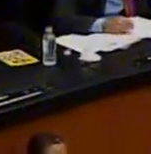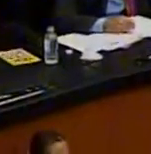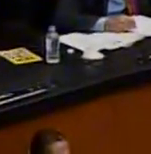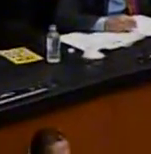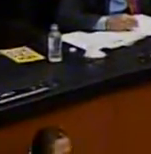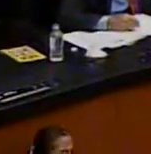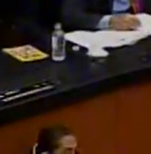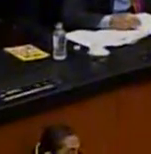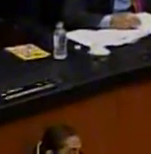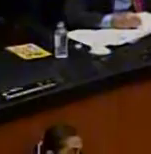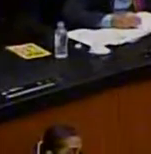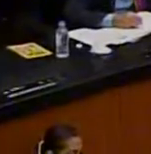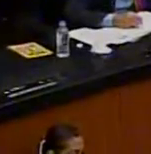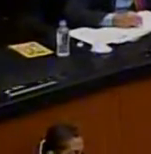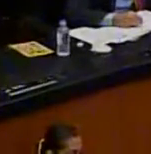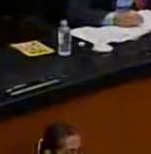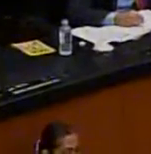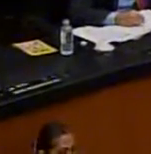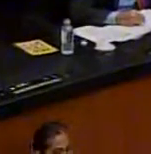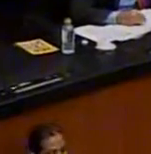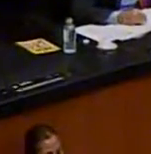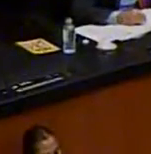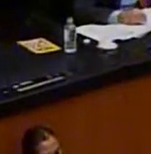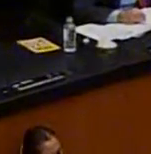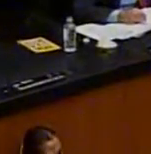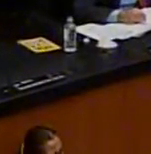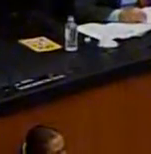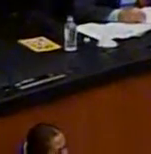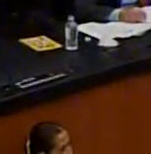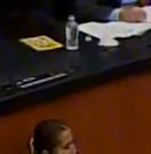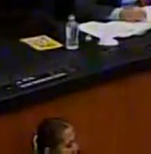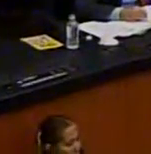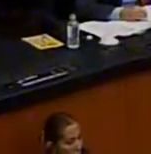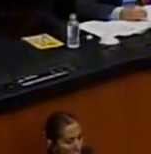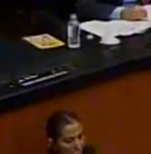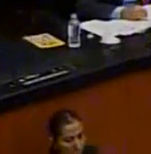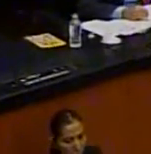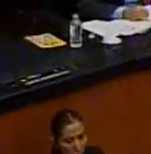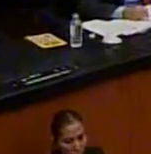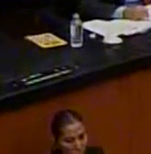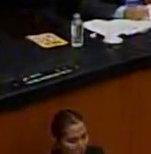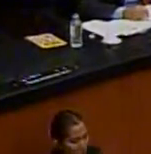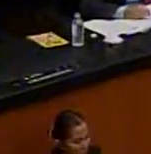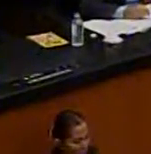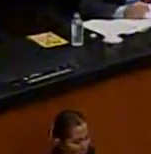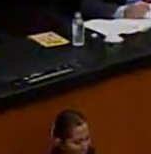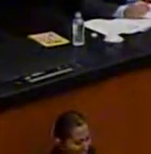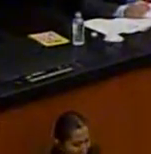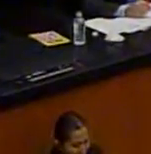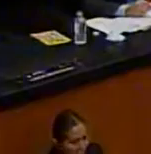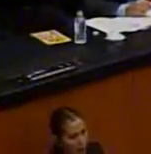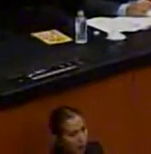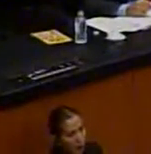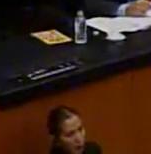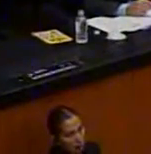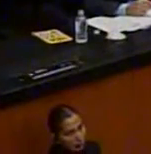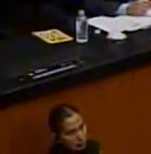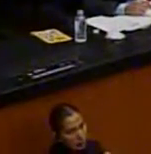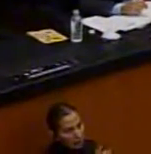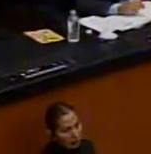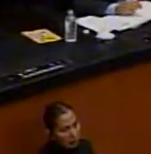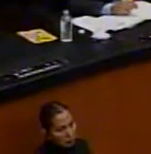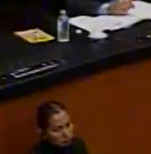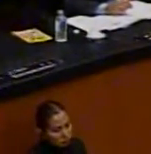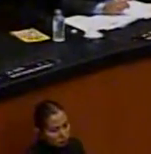que les transactions hautement spéculatives quitteront le pays du jour au lendemain, comme le trading électronique à